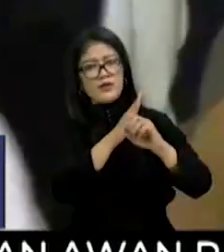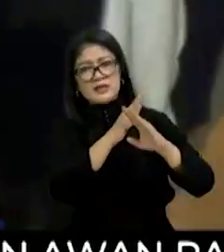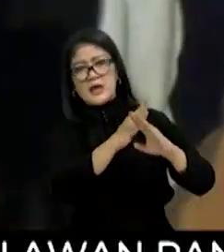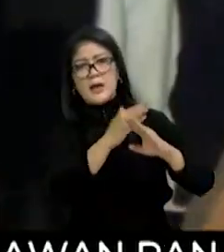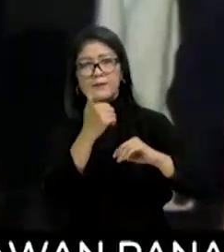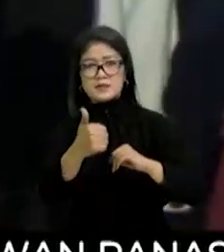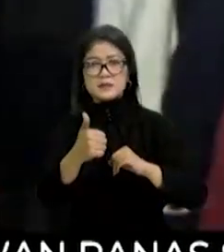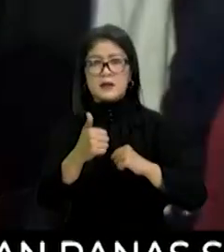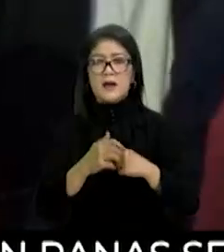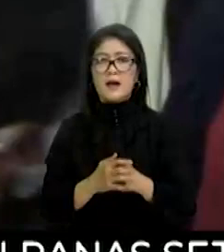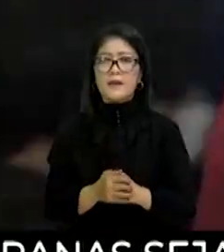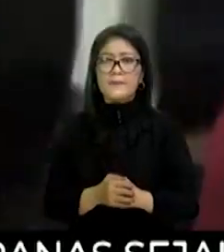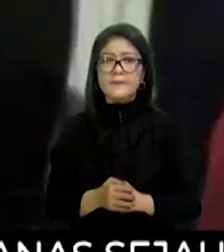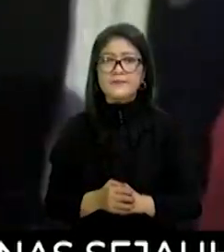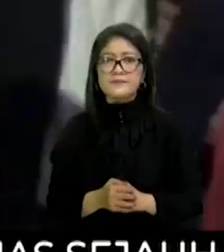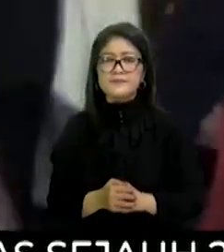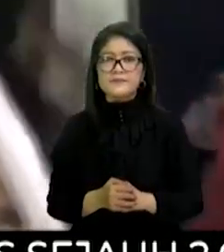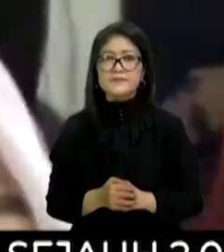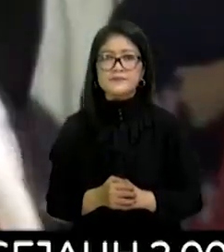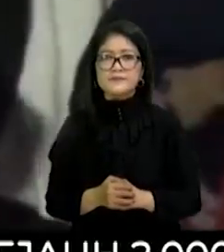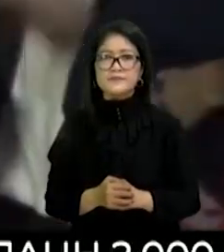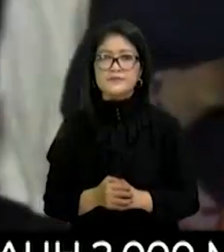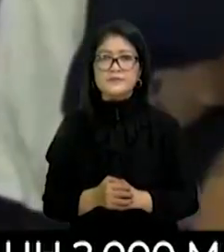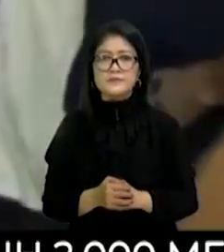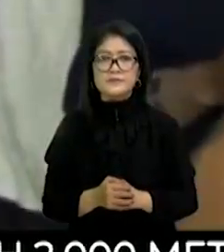dari Jombang Jawa Timur Mukhtar bagus inews melaporkan